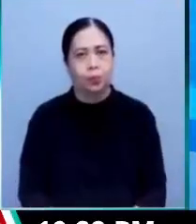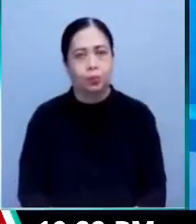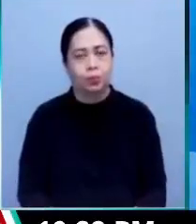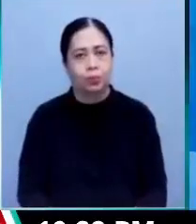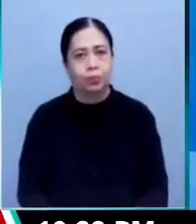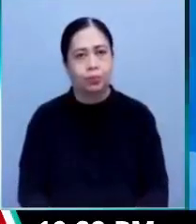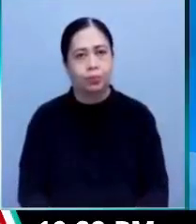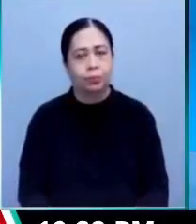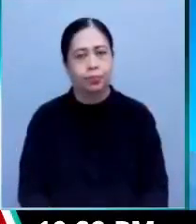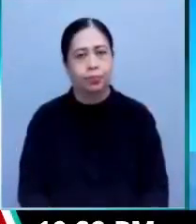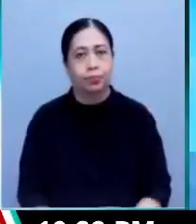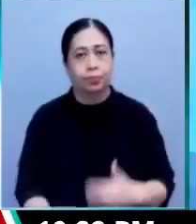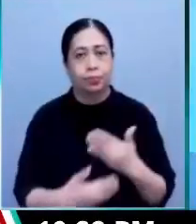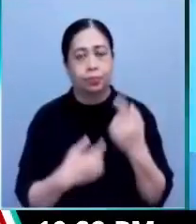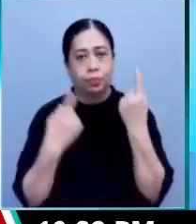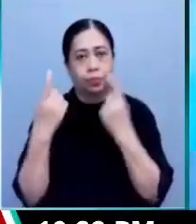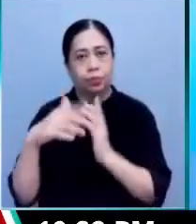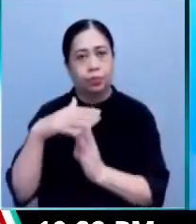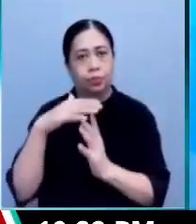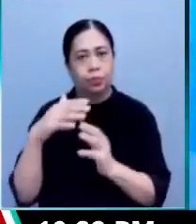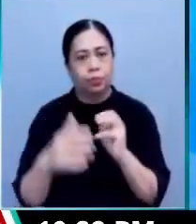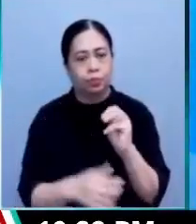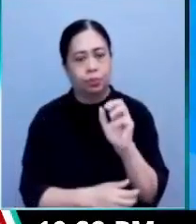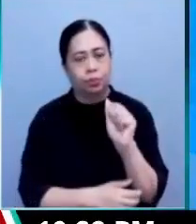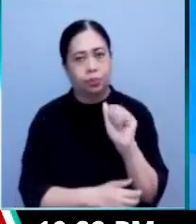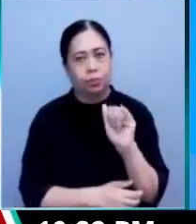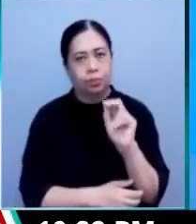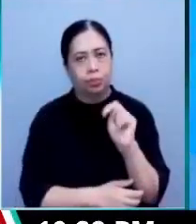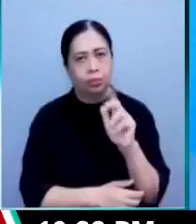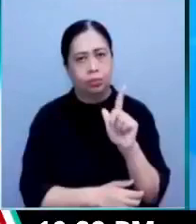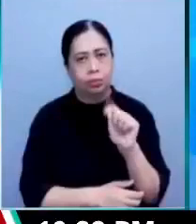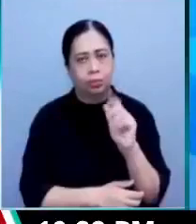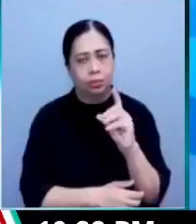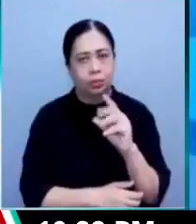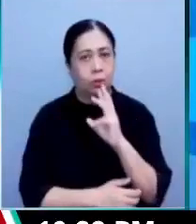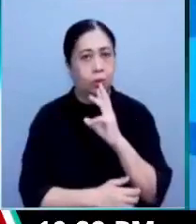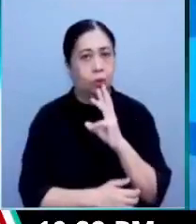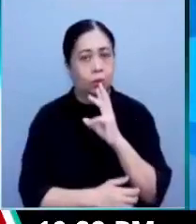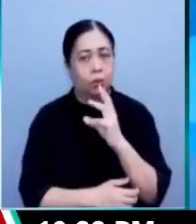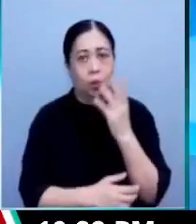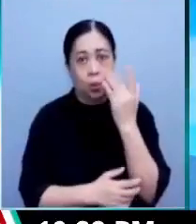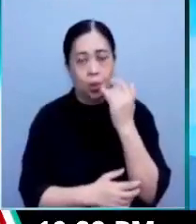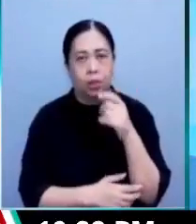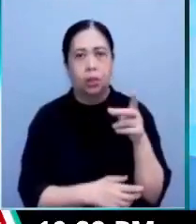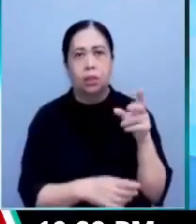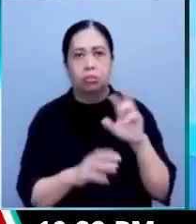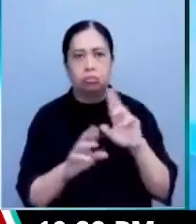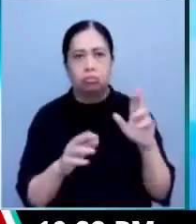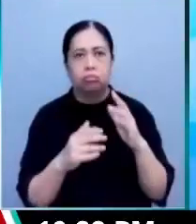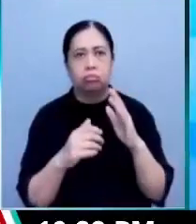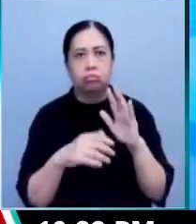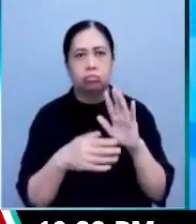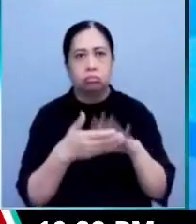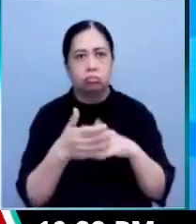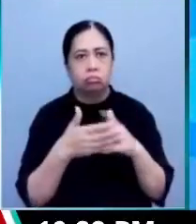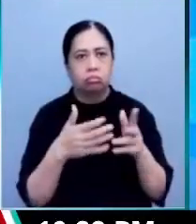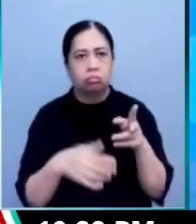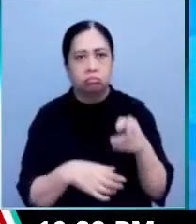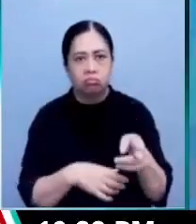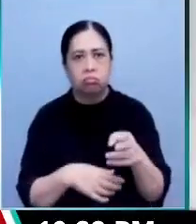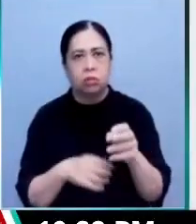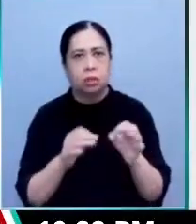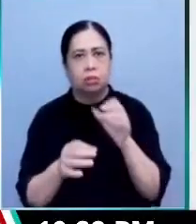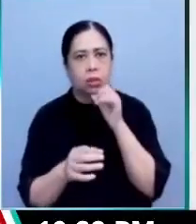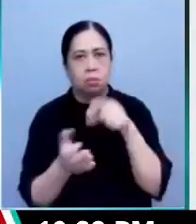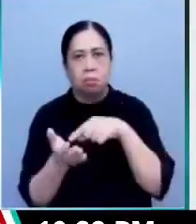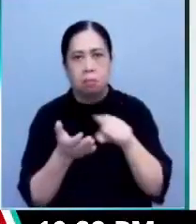Nangangamba ang ilang customer ng Maynila dahil sa bagong schedule sa pagpuputol ng linya ng tubig ng mga hindi nakakabayad ng bill. Kung